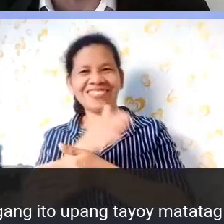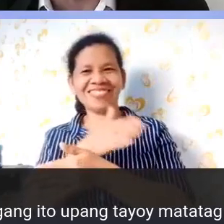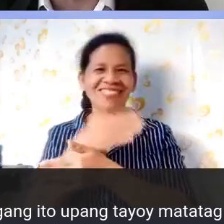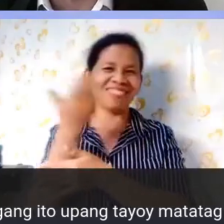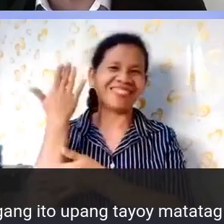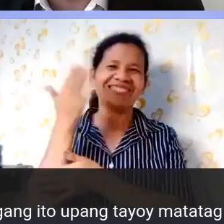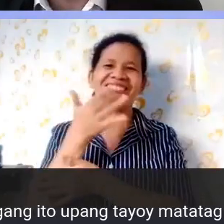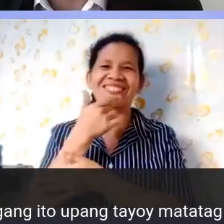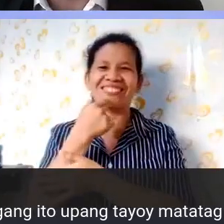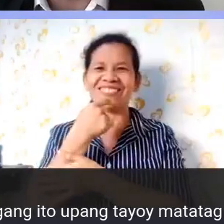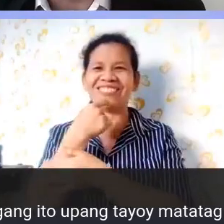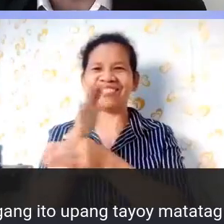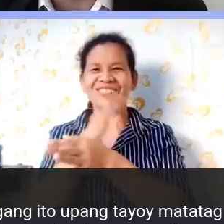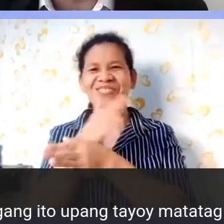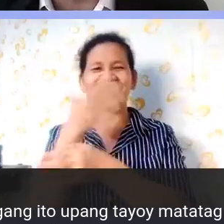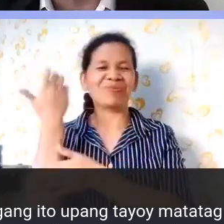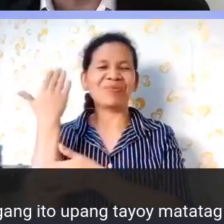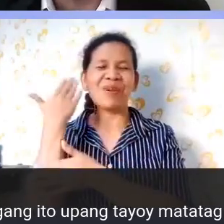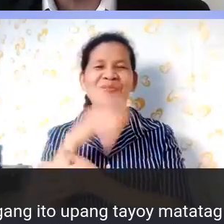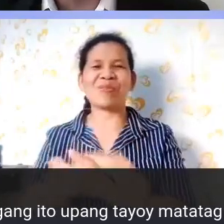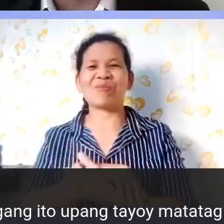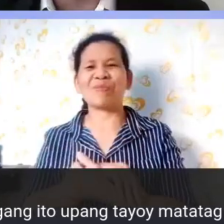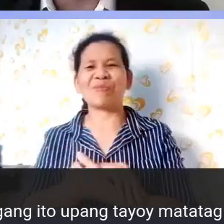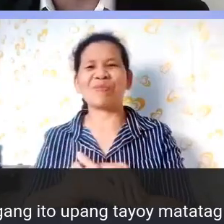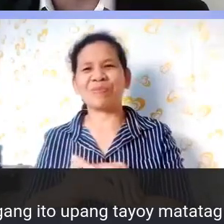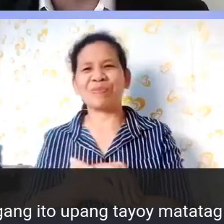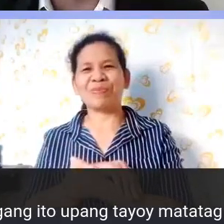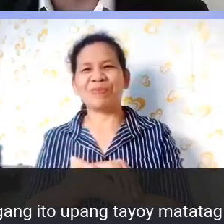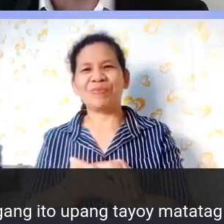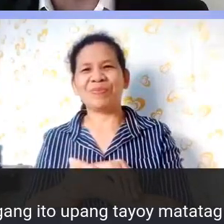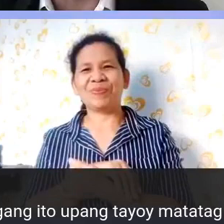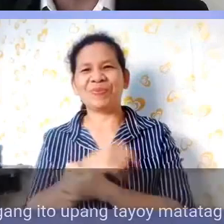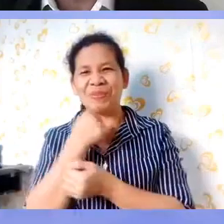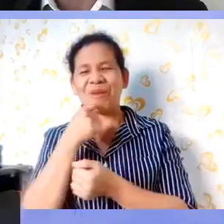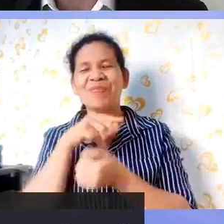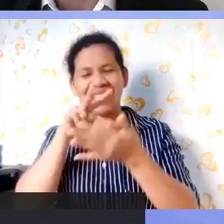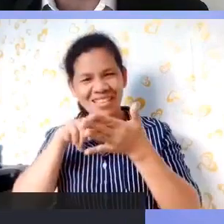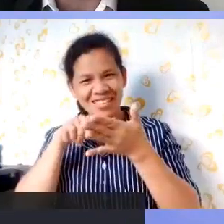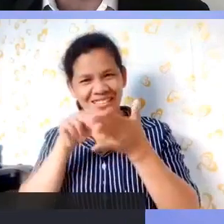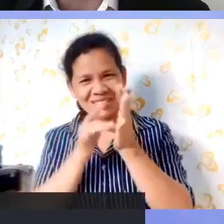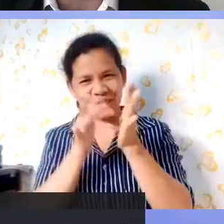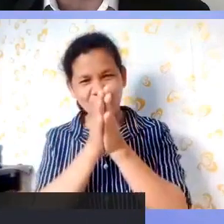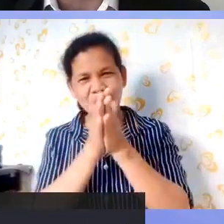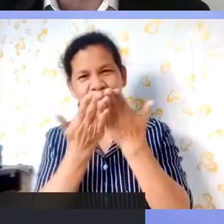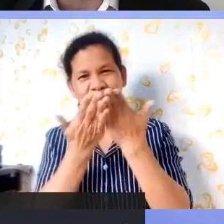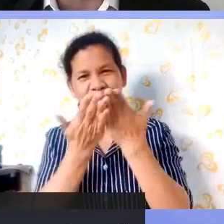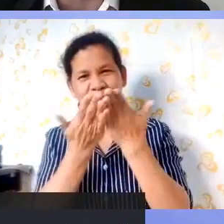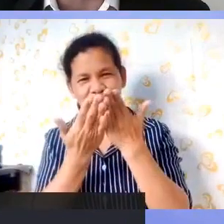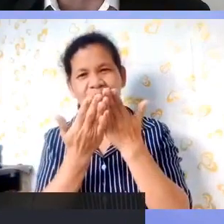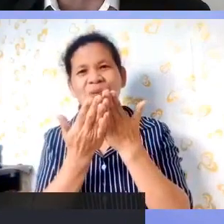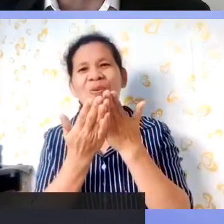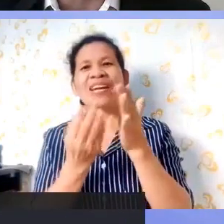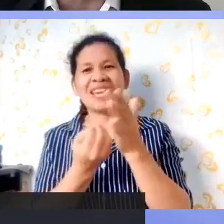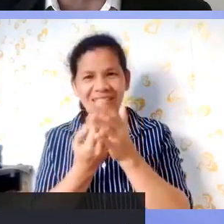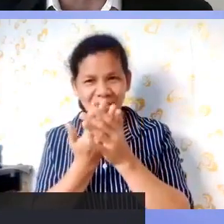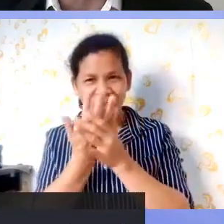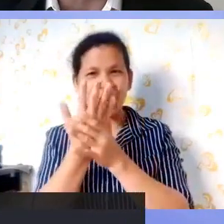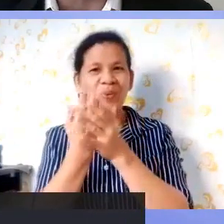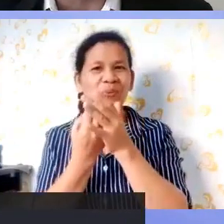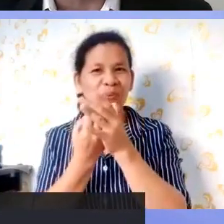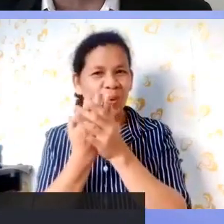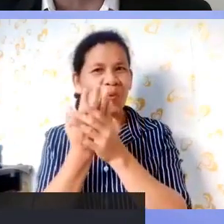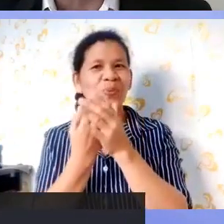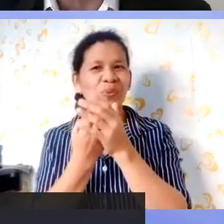roll pa. Ano, lagi pong inaawit yan. So sabi ni Ma Ate Noemi Padalyan, good morning